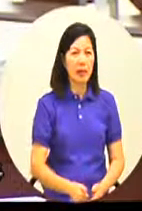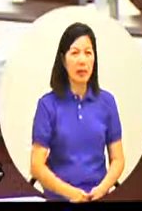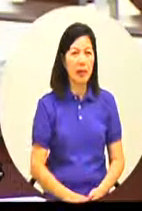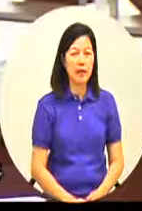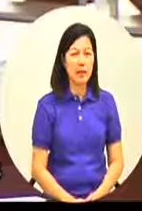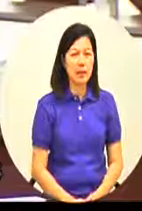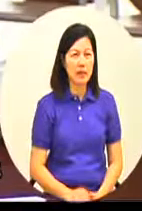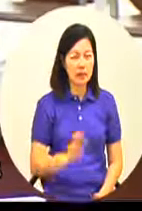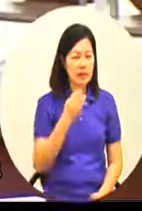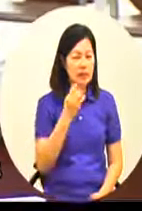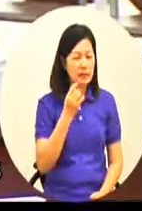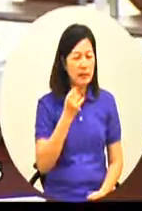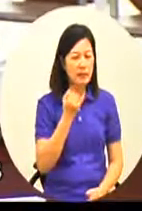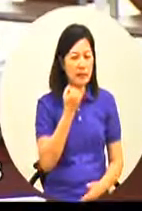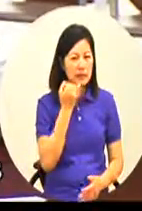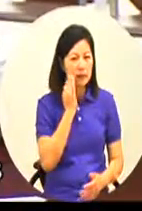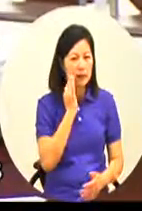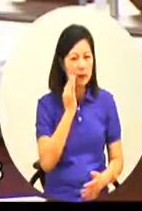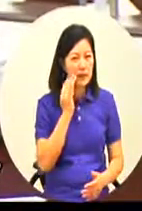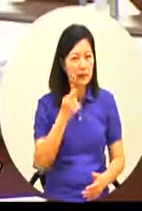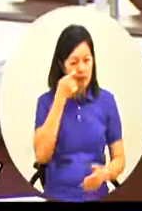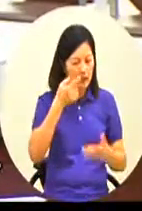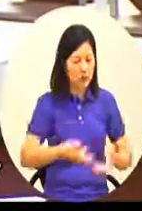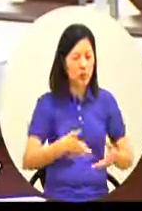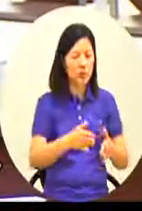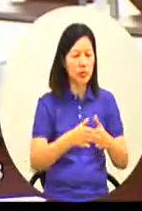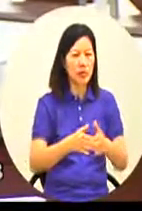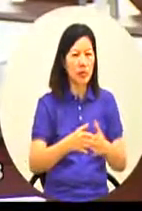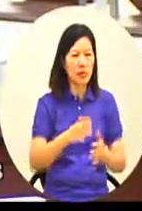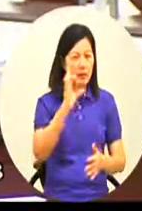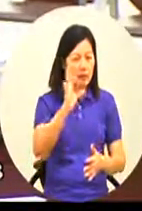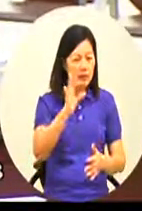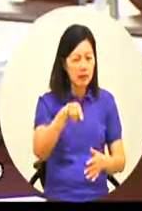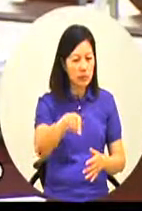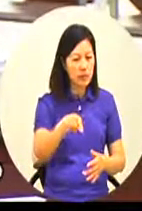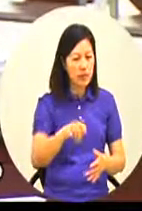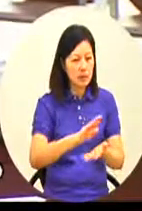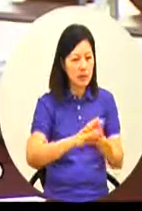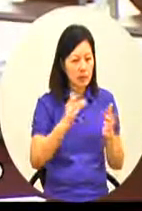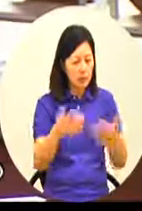用较慎重的。哦，这个变数的分哦，先来解决一下。